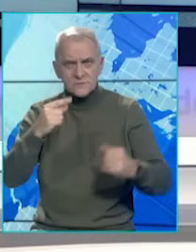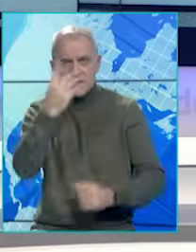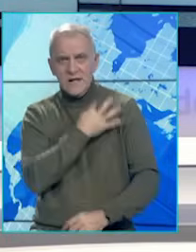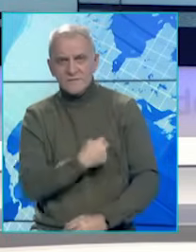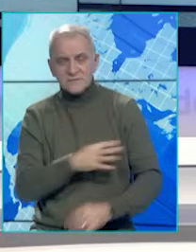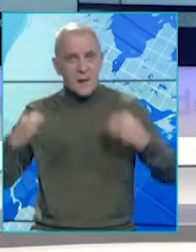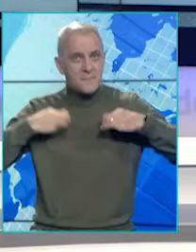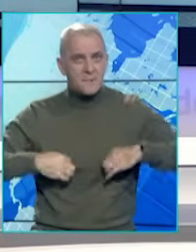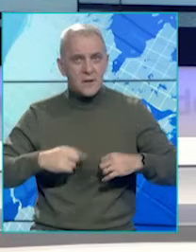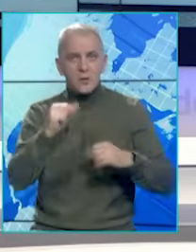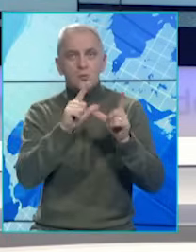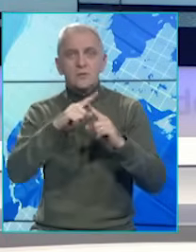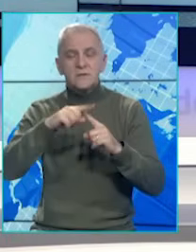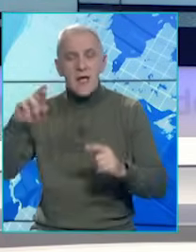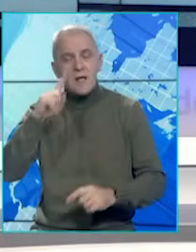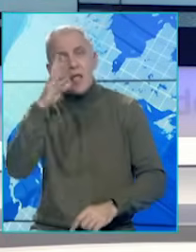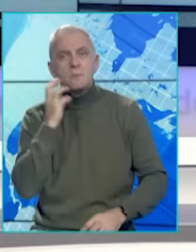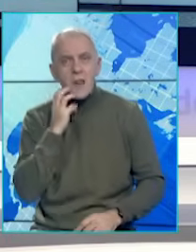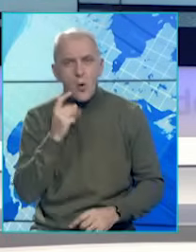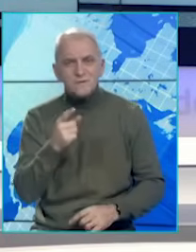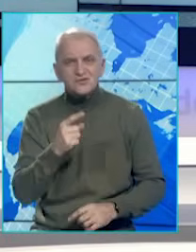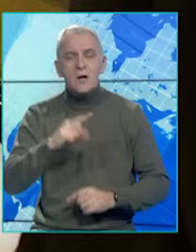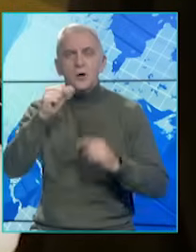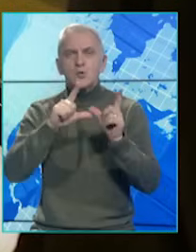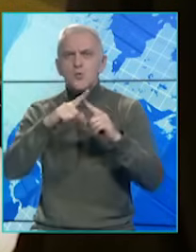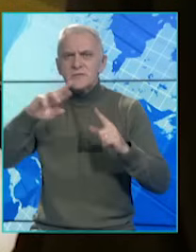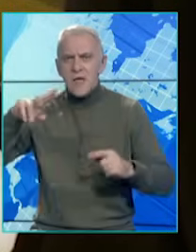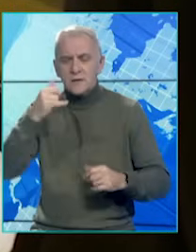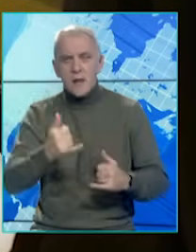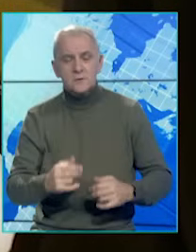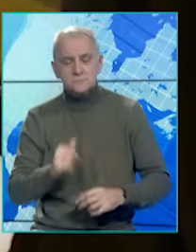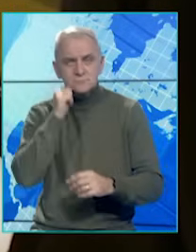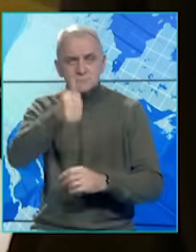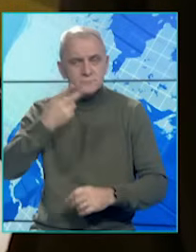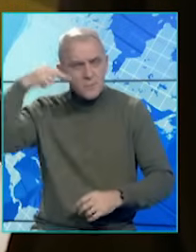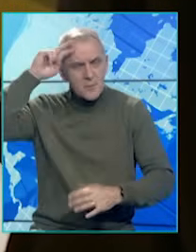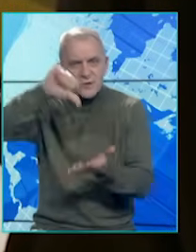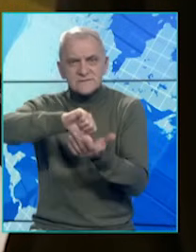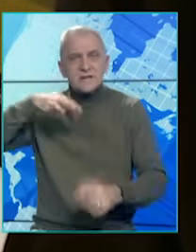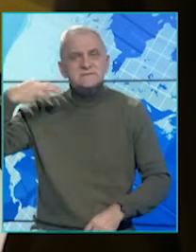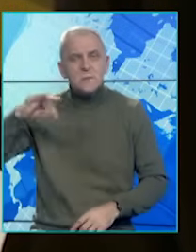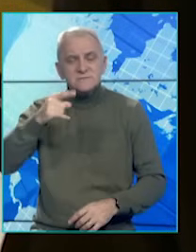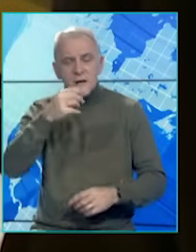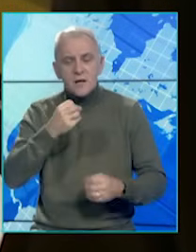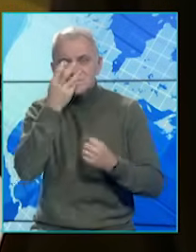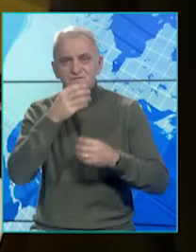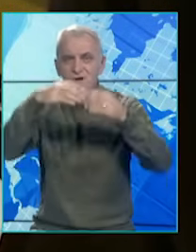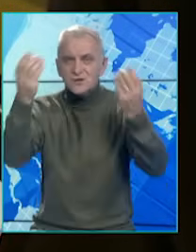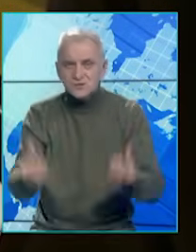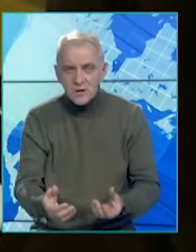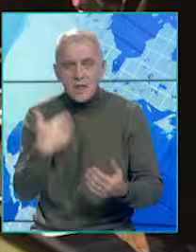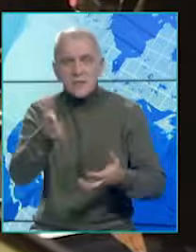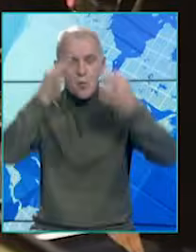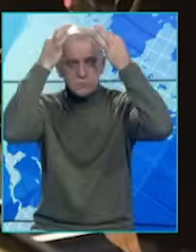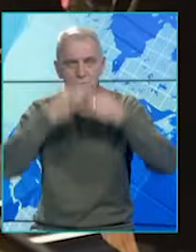nizozemski i hrvatski premijeri Mark Rutte i Andrej Plenković. Rutte je danas posjetio memorialni centar Srebrenica gdje je položio cvijeće i